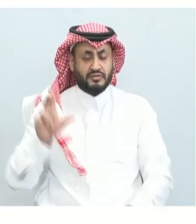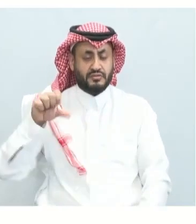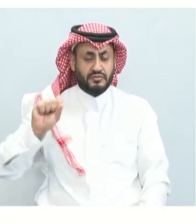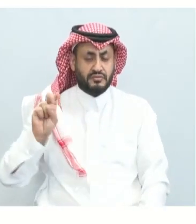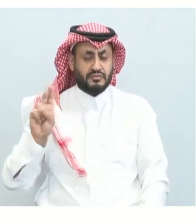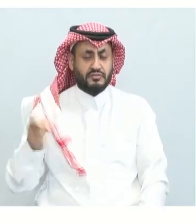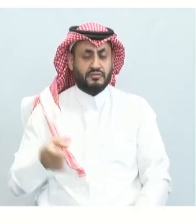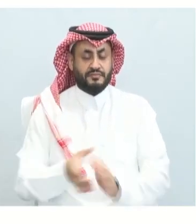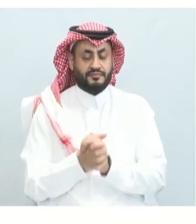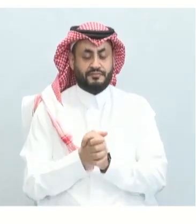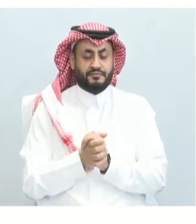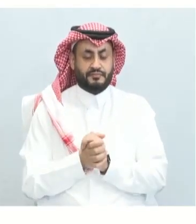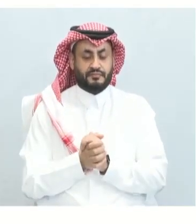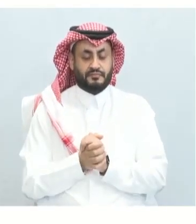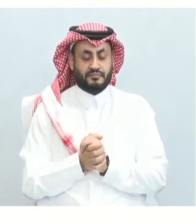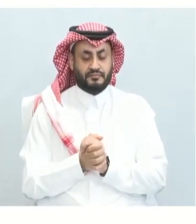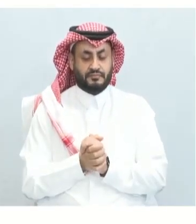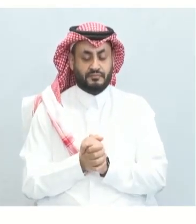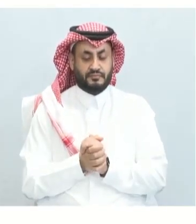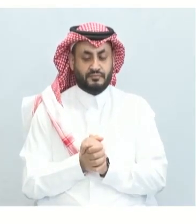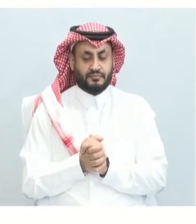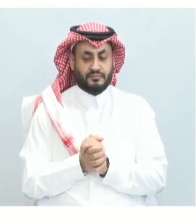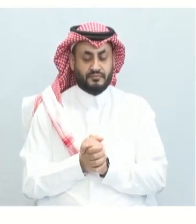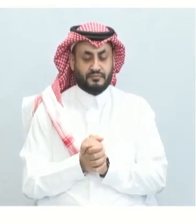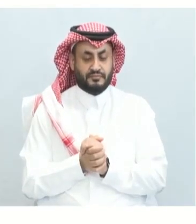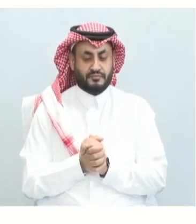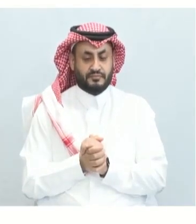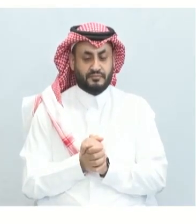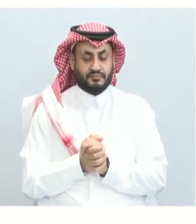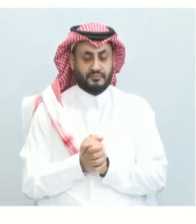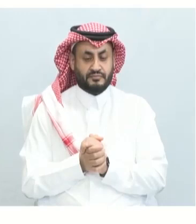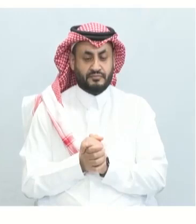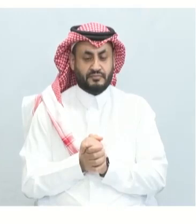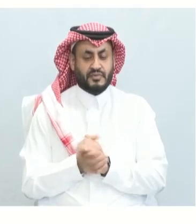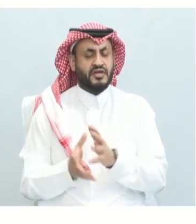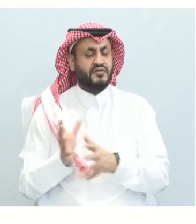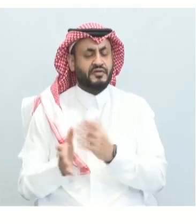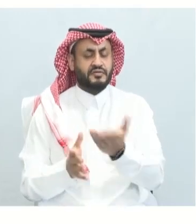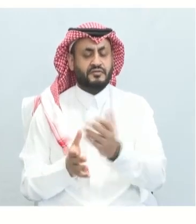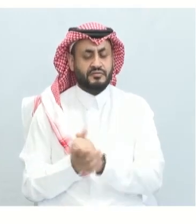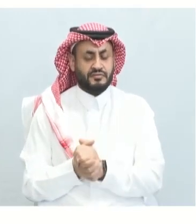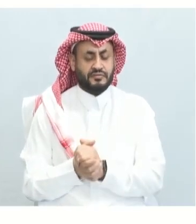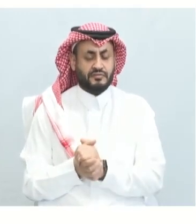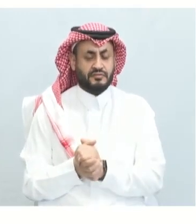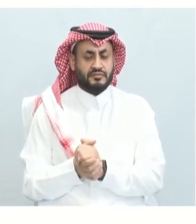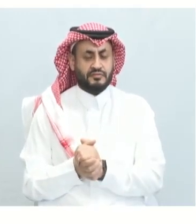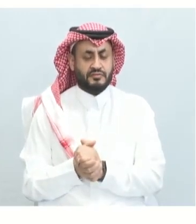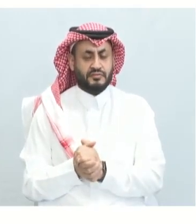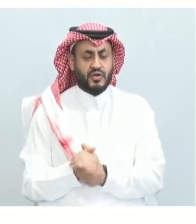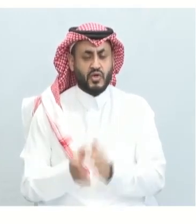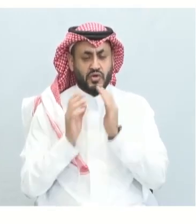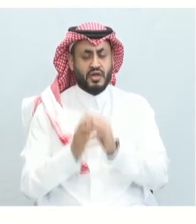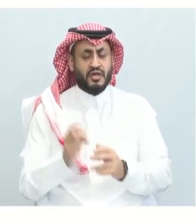صلاه الوتر هذا هو وقتها صفتها يصلي ركعتين ويسلم ثم يصلي